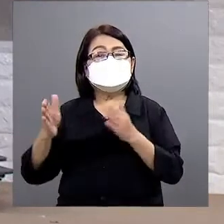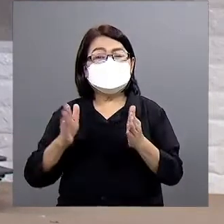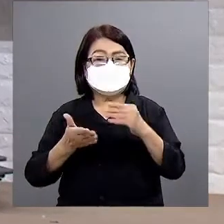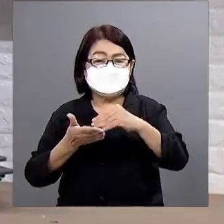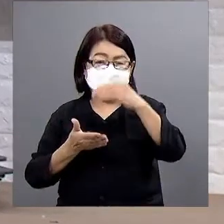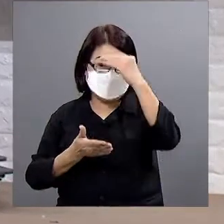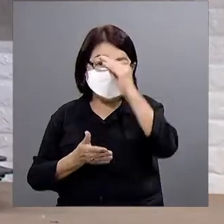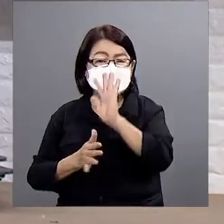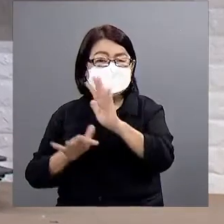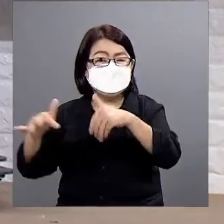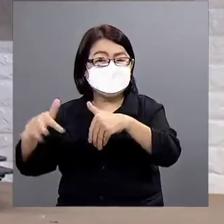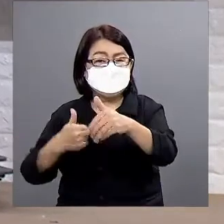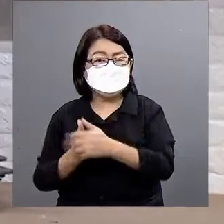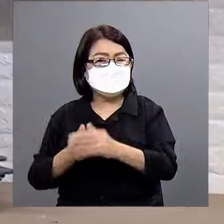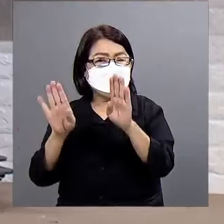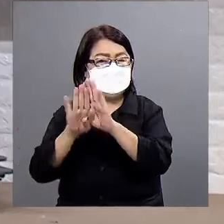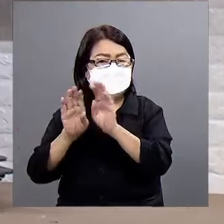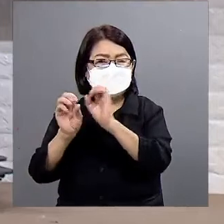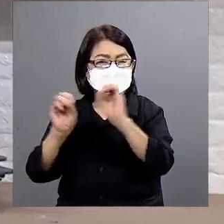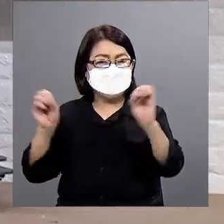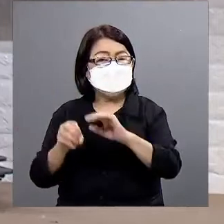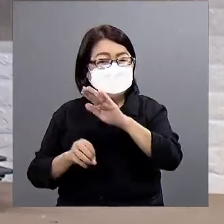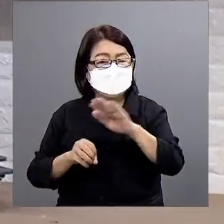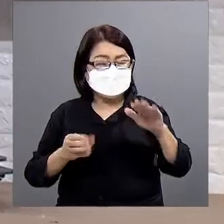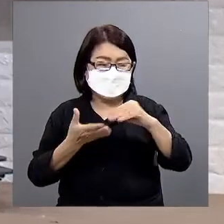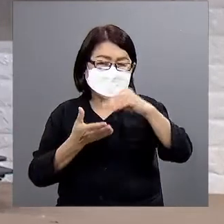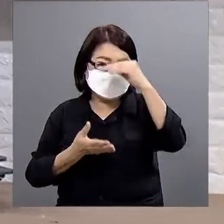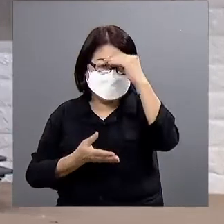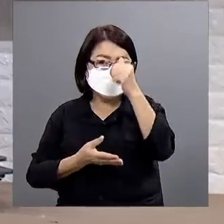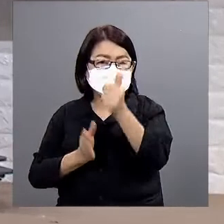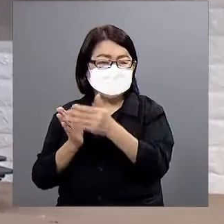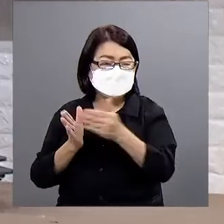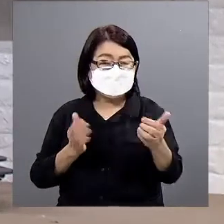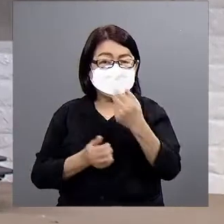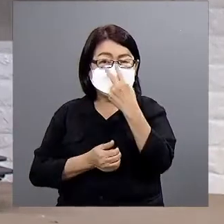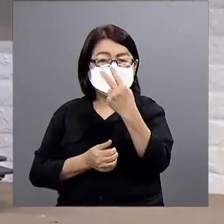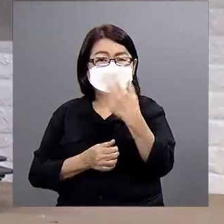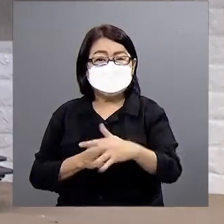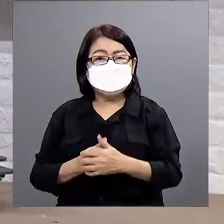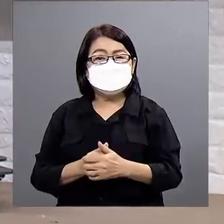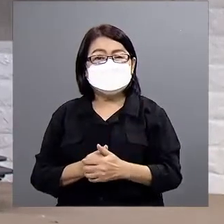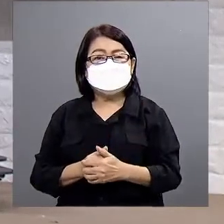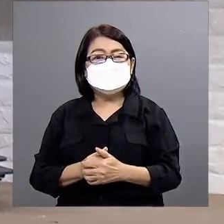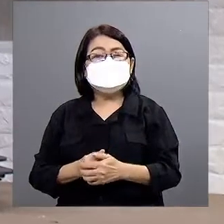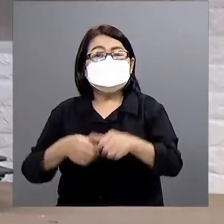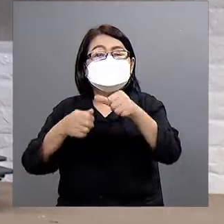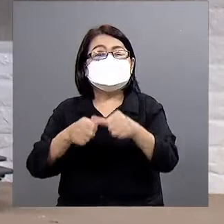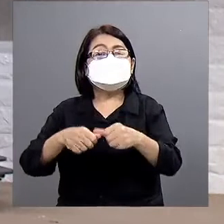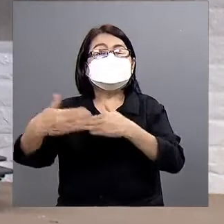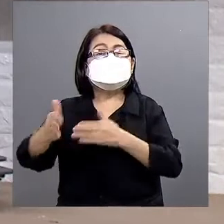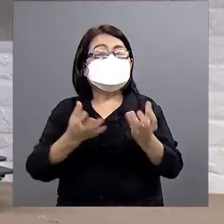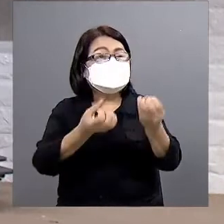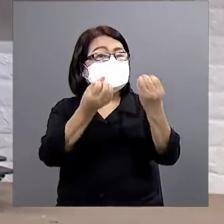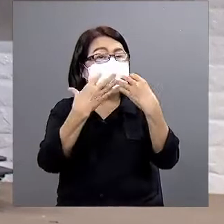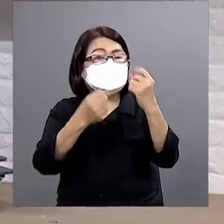ของเด็กๆไม่สะดุดค่ะและชัดเจนว่าสิ่งที่คุณผู้ชมเห็นเมื่อสักครู่นี้เป็นส่วนหนึ่งที่บอกว่าเรียนในห้องอย่างเดียวไม่พอเพราะสิ่งที่เห็น